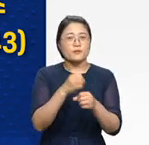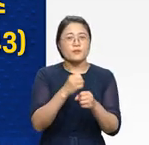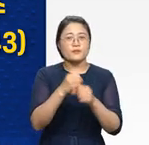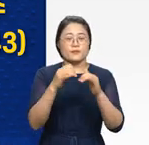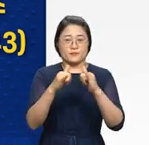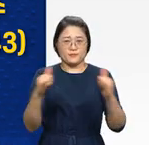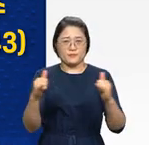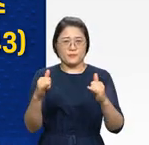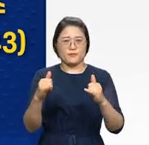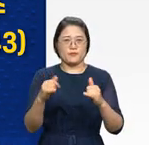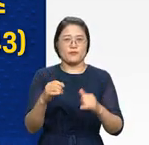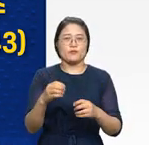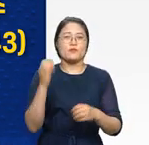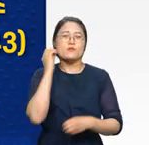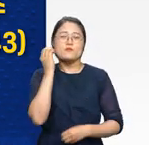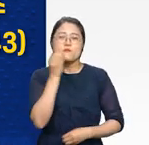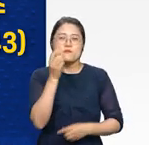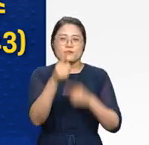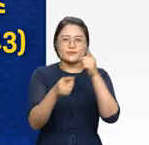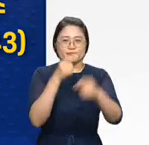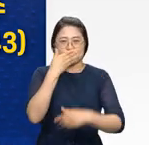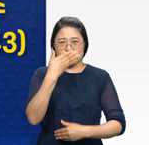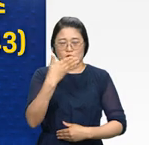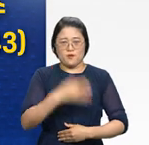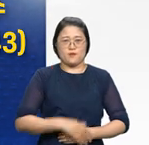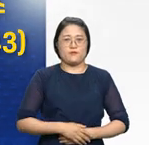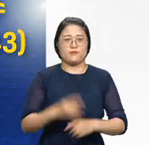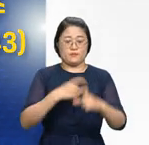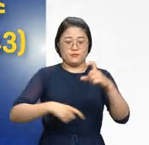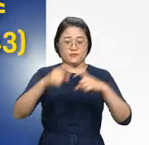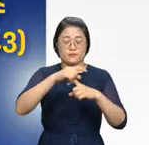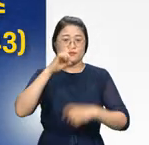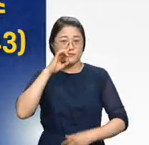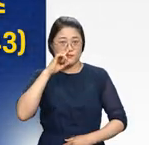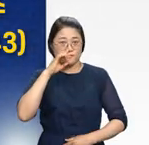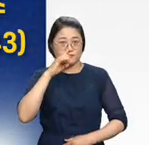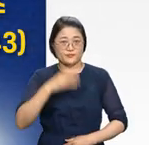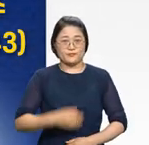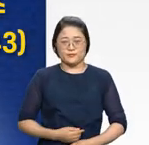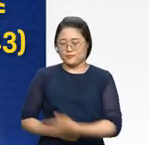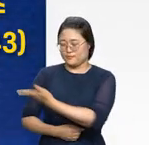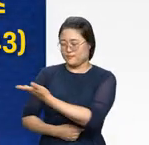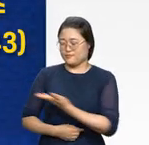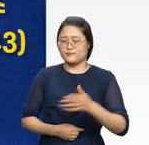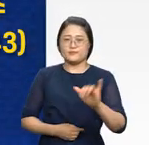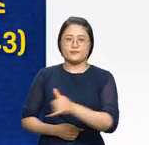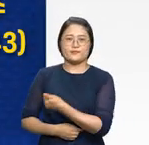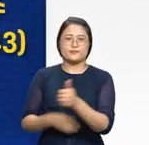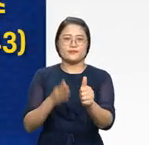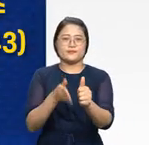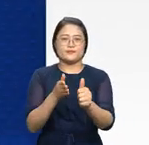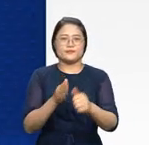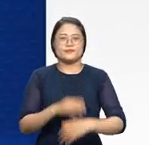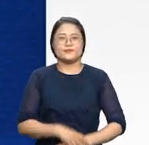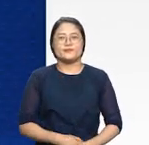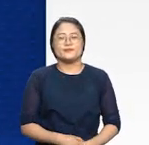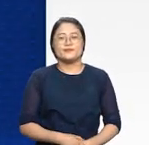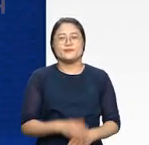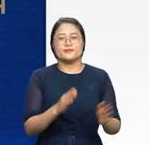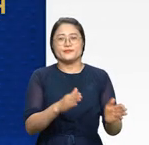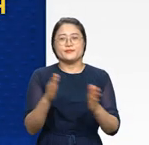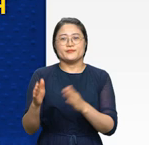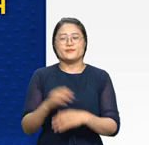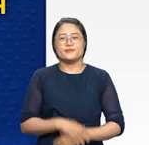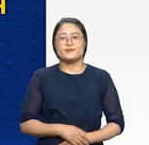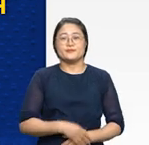중앙도서관 홈페이지에서 받습니다. 이 밖에 자세한 사항은 중앙도서관 도서관 정책팀으로 문의 주시기 바랍니다.